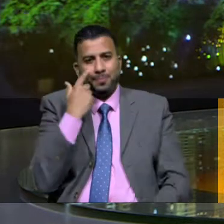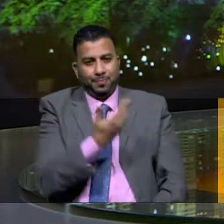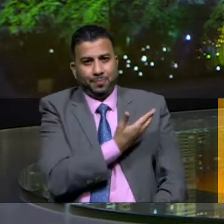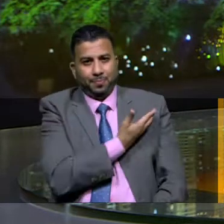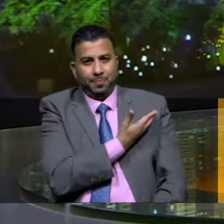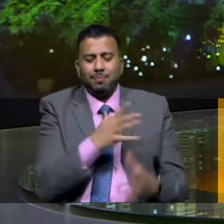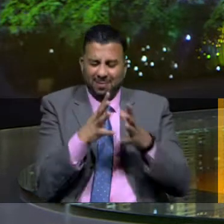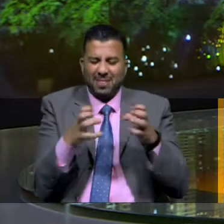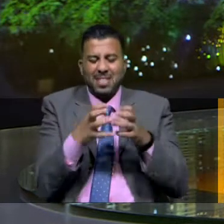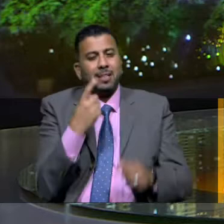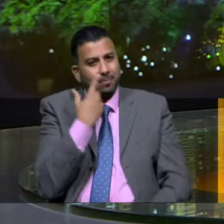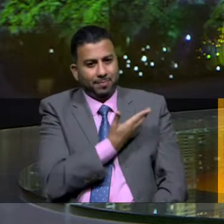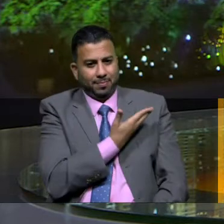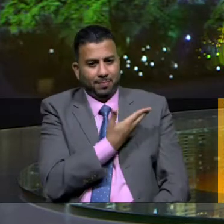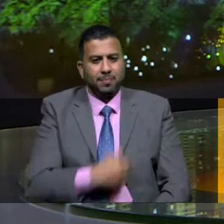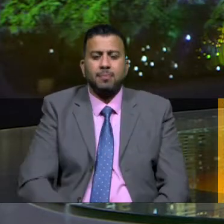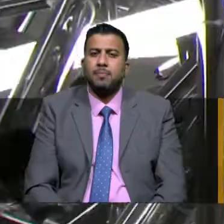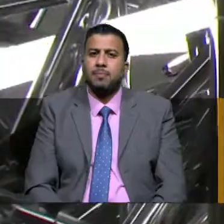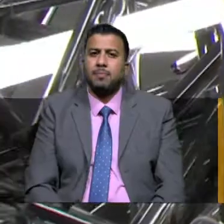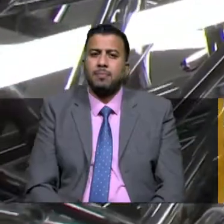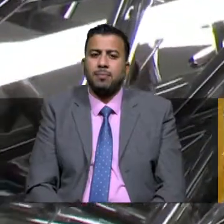المازمي، إليكم التفاصيل.